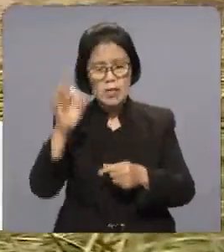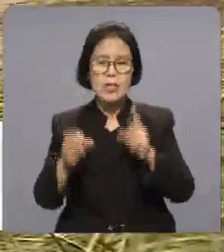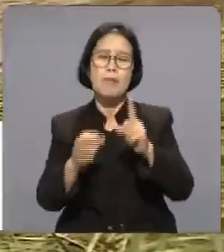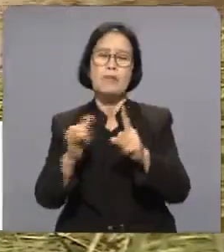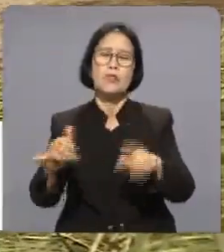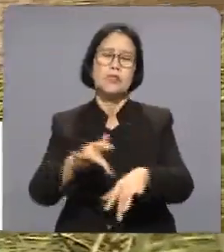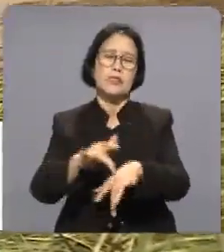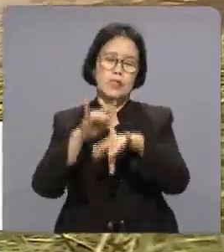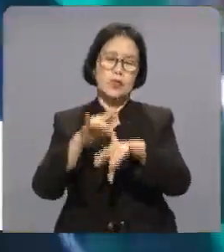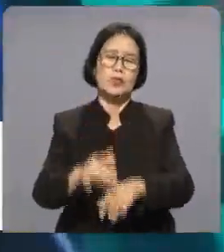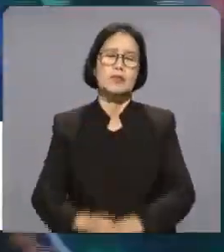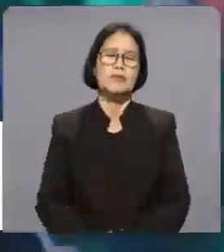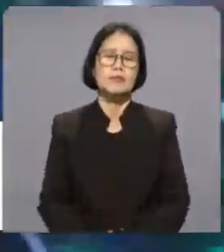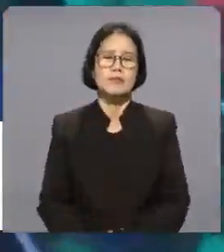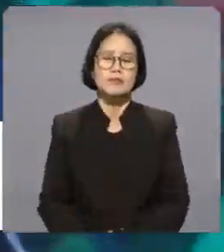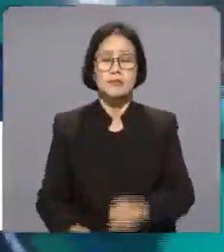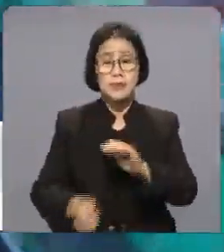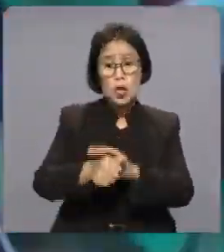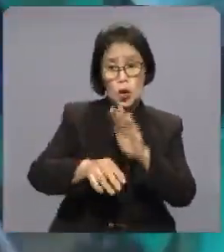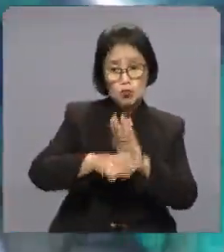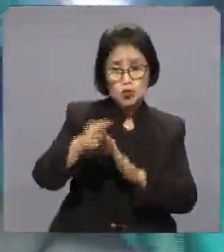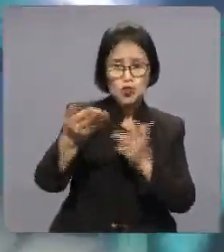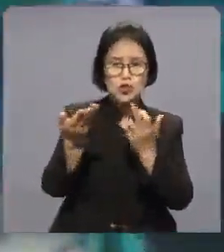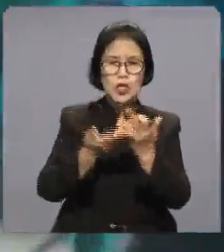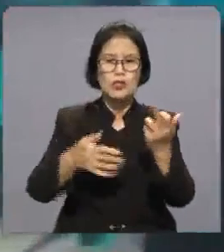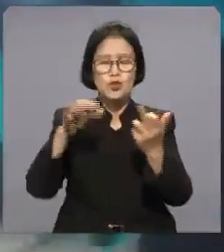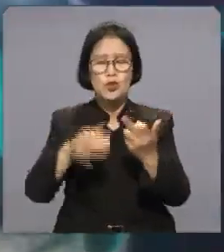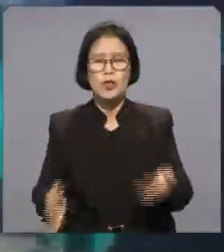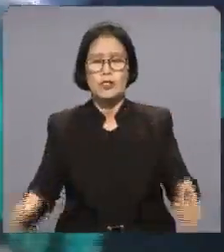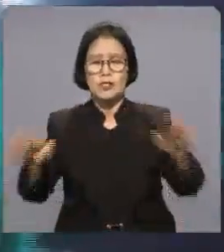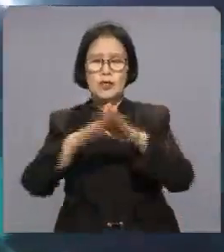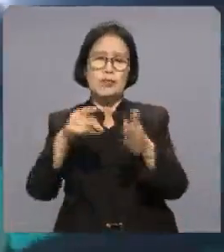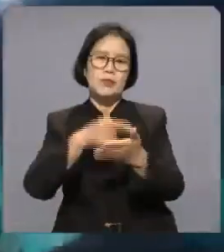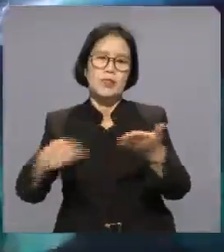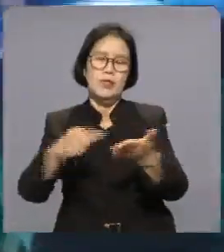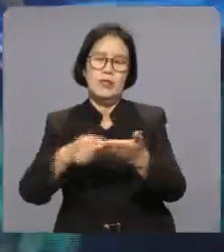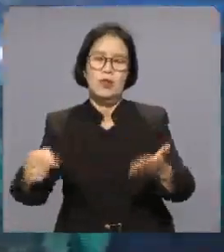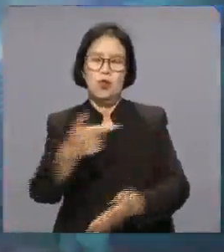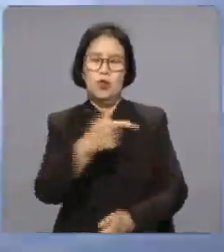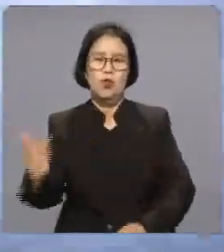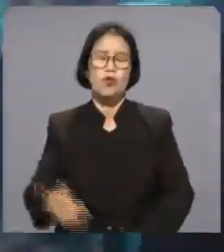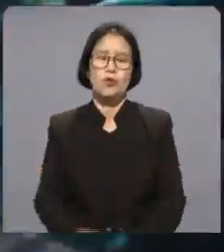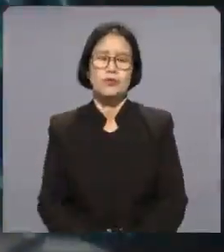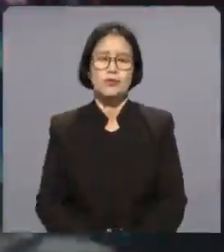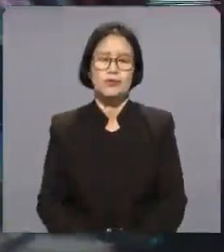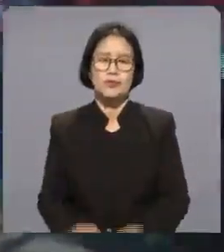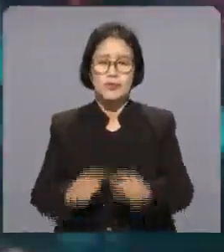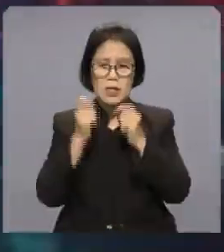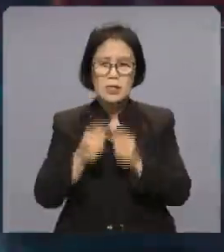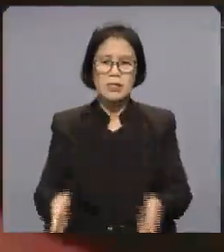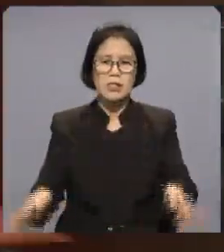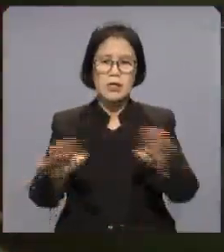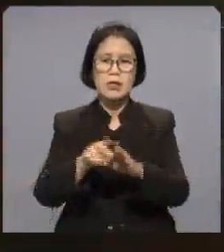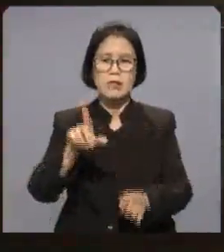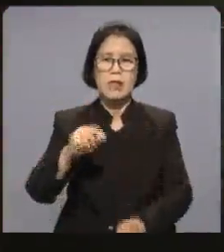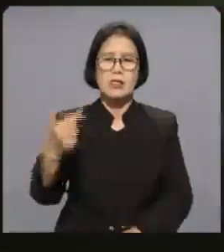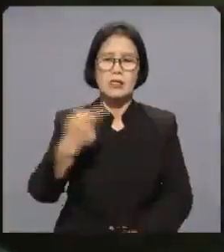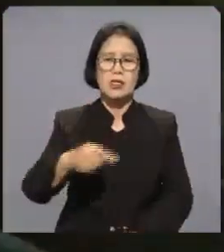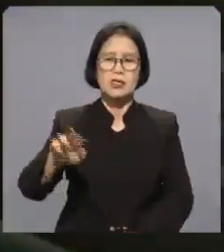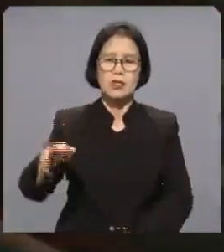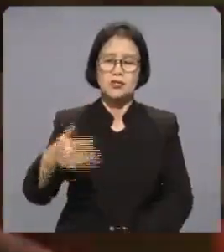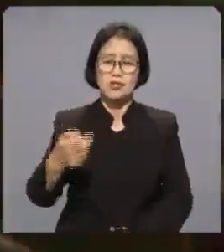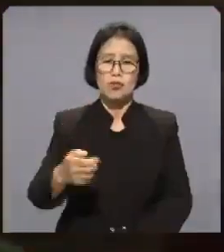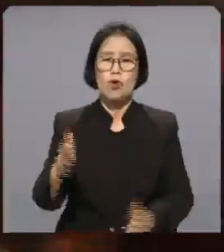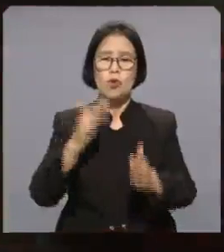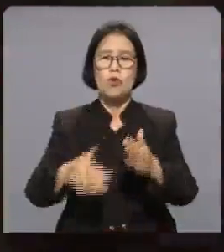실종됐습니다. 경북과 제주 지역 등에선 시설 피해가 컸습니다. 사유시설 11,934건,